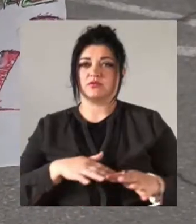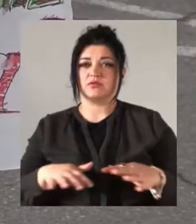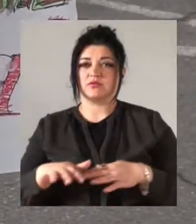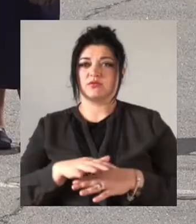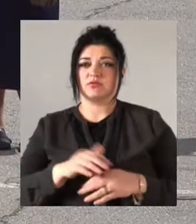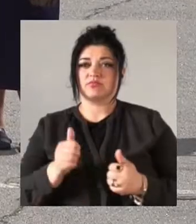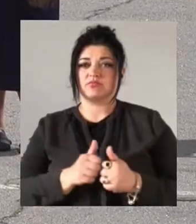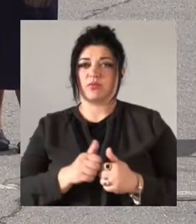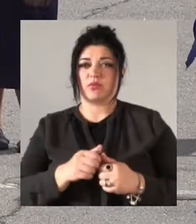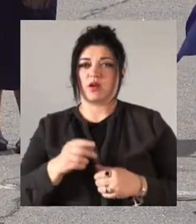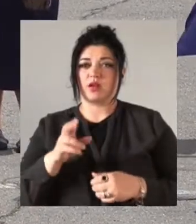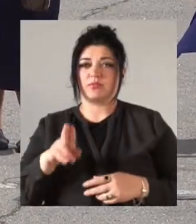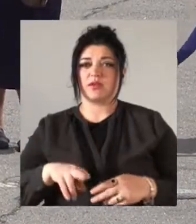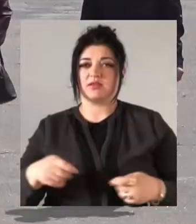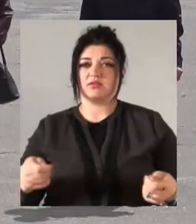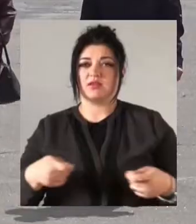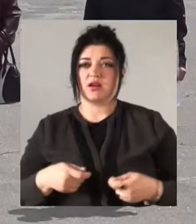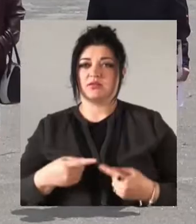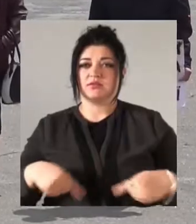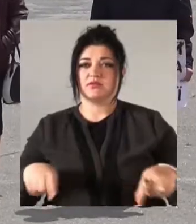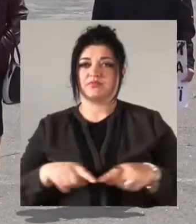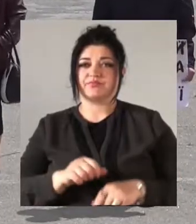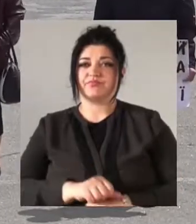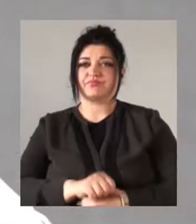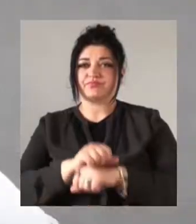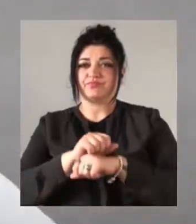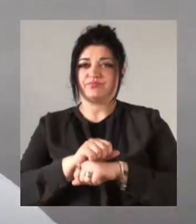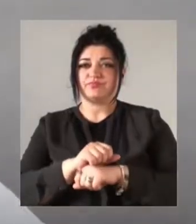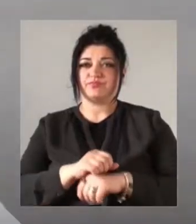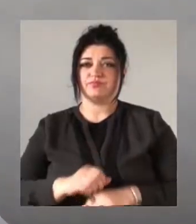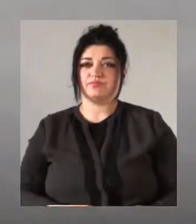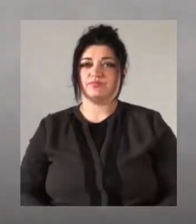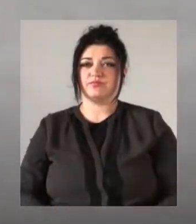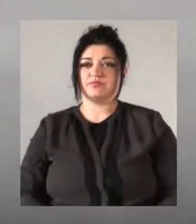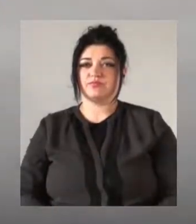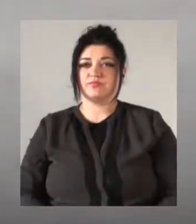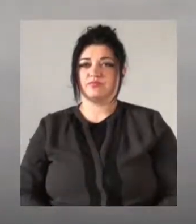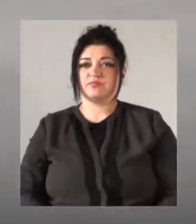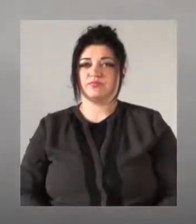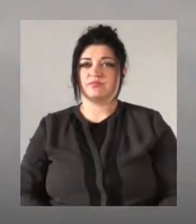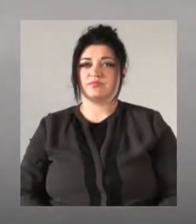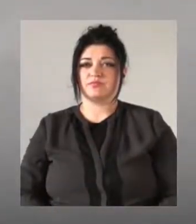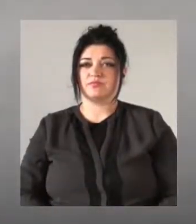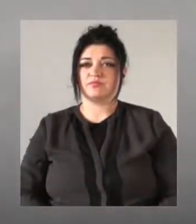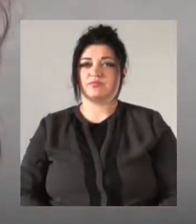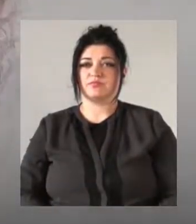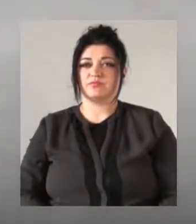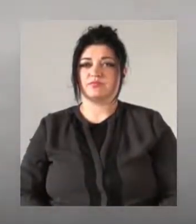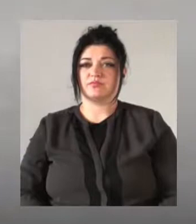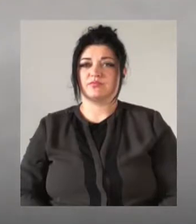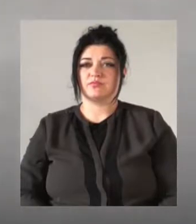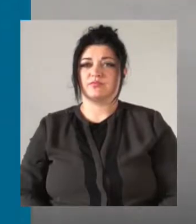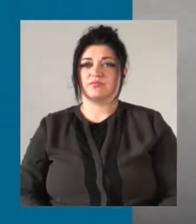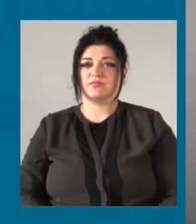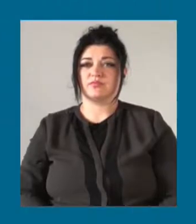на акцію протесту проти формування громад Одеської області. Село наше буде загублене. Ось стоїмо,